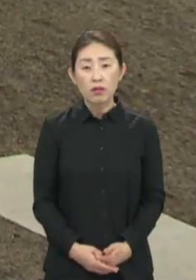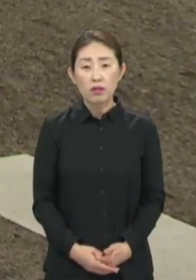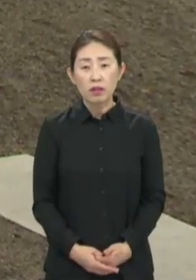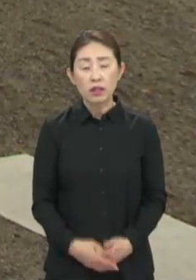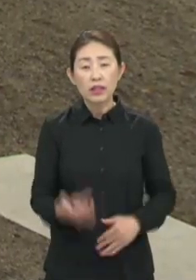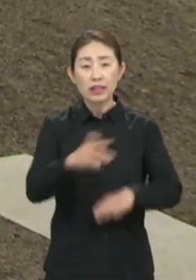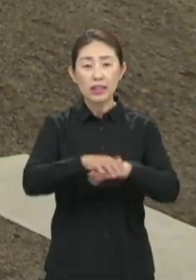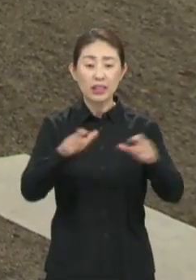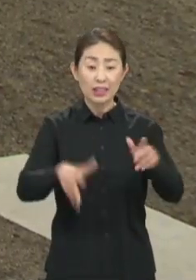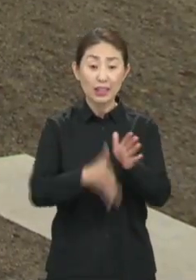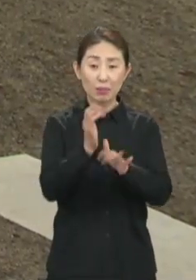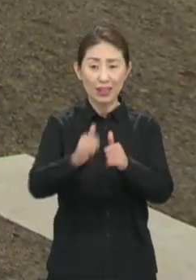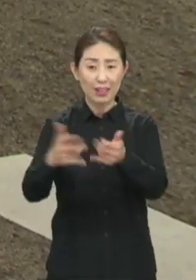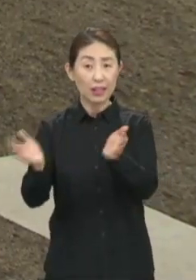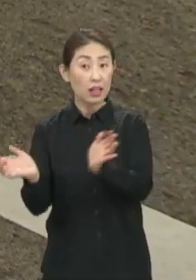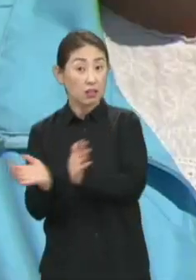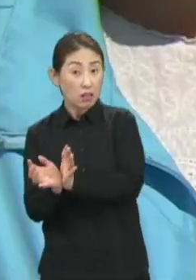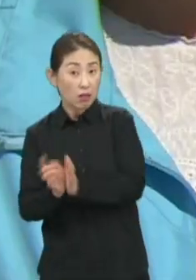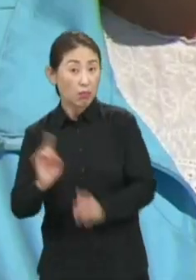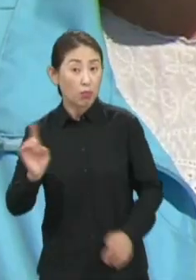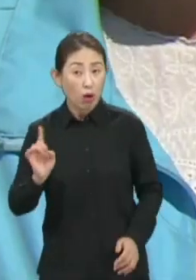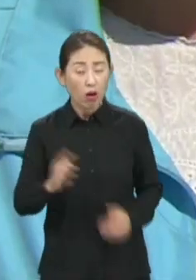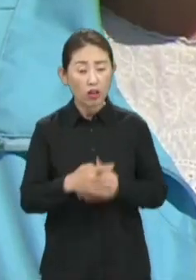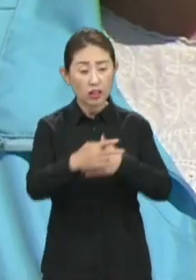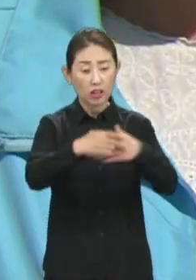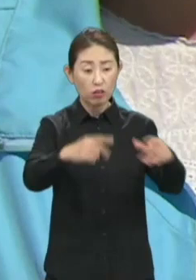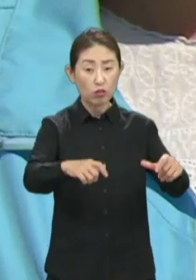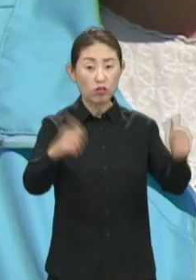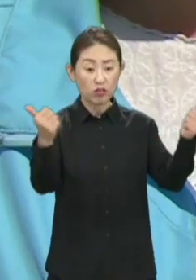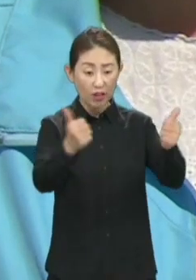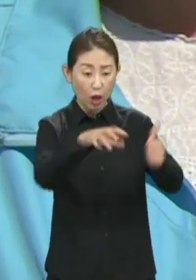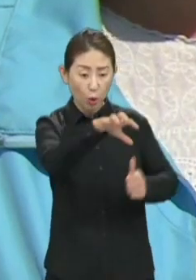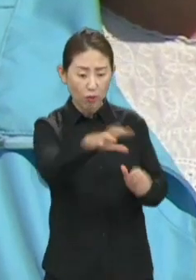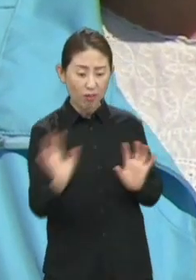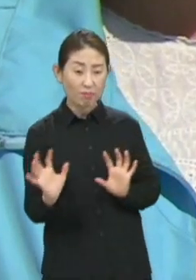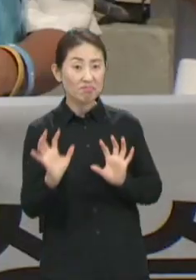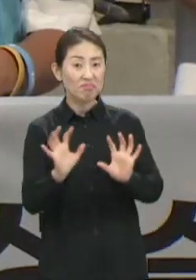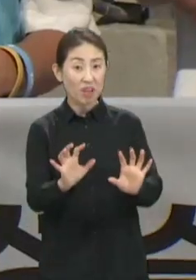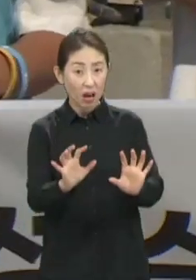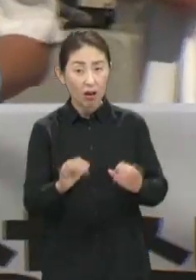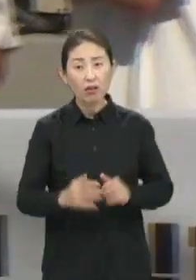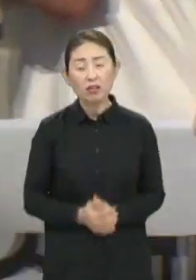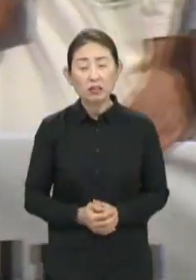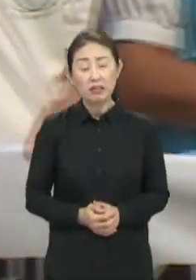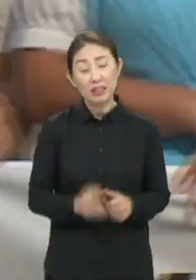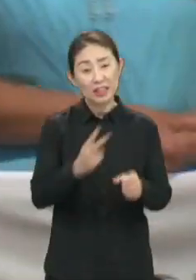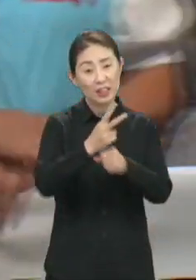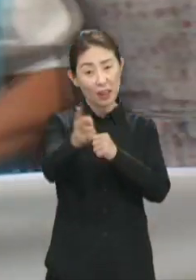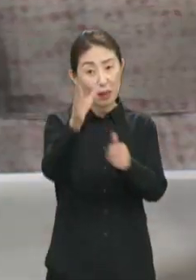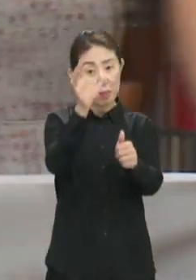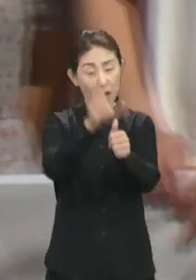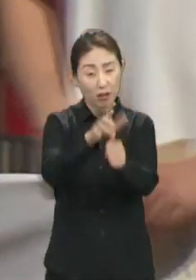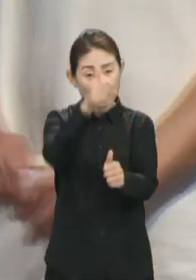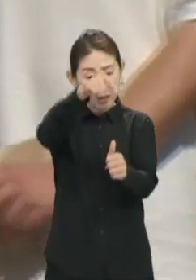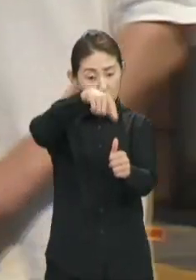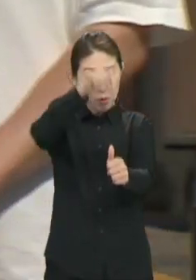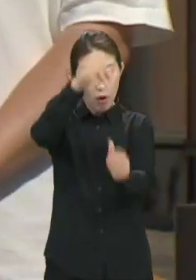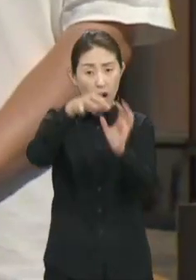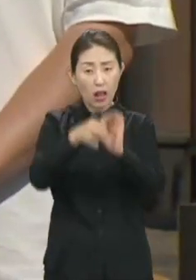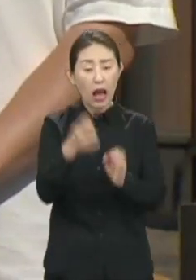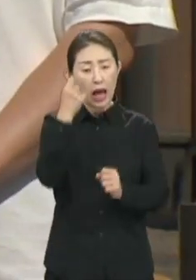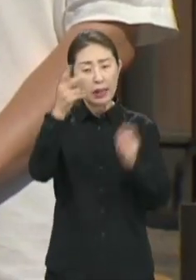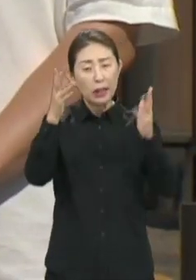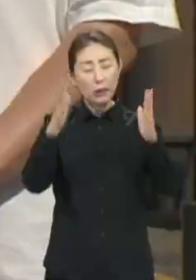대전 지역 시민단체와 진보정당 등이 대덕구의회 앞에 모였습니다. 후반기 의장 선출을 두고 한 달